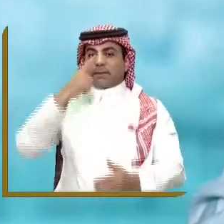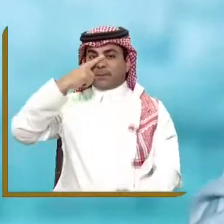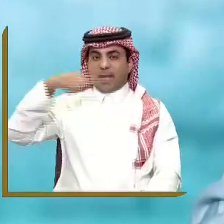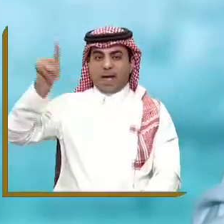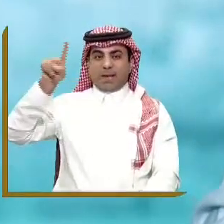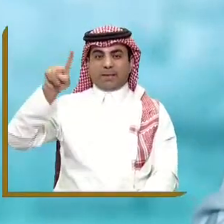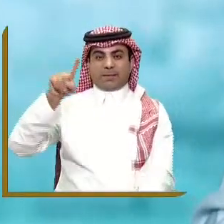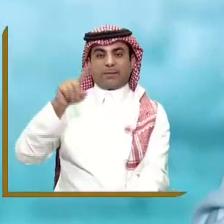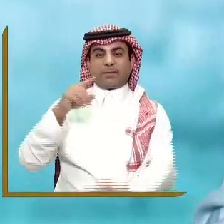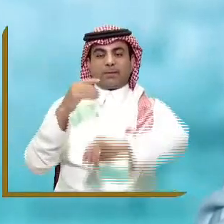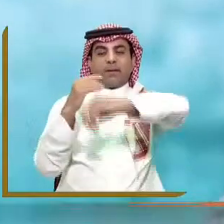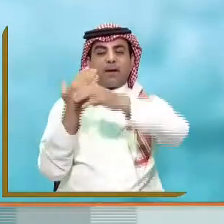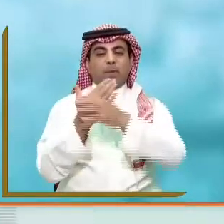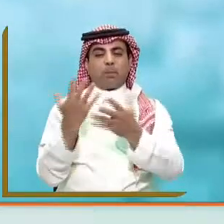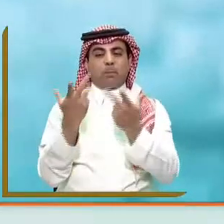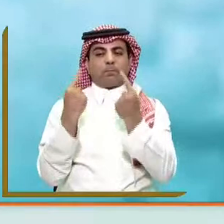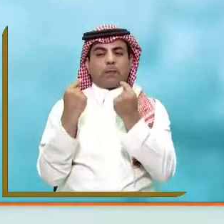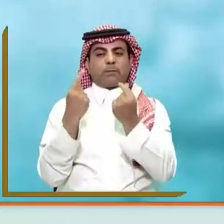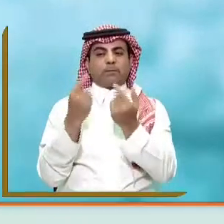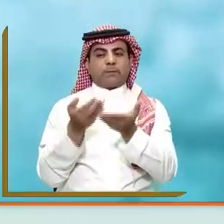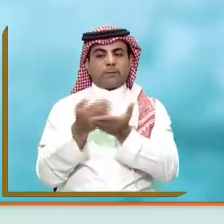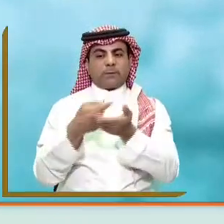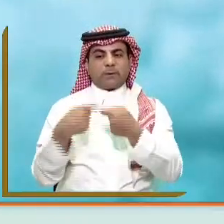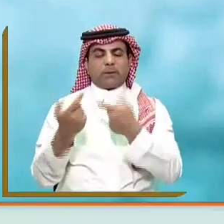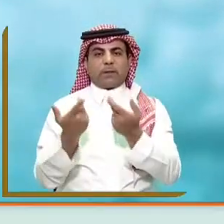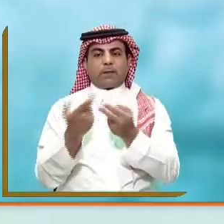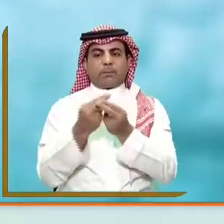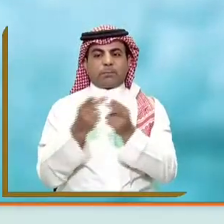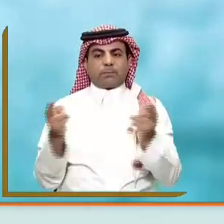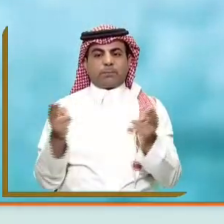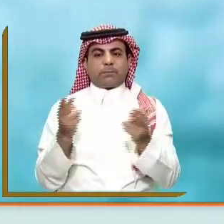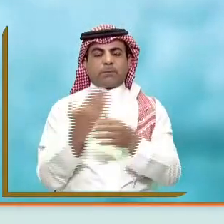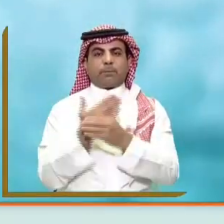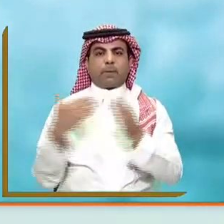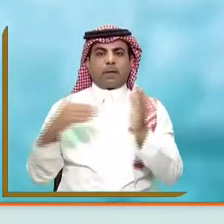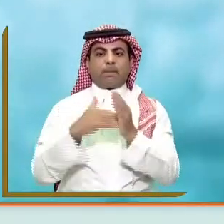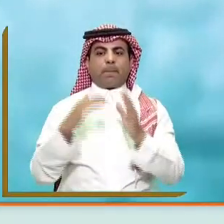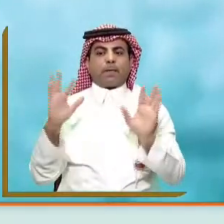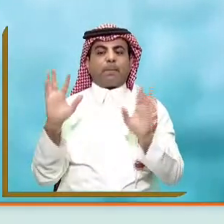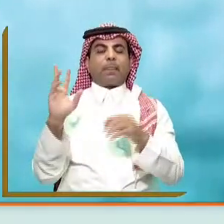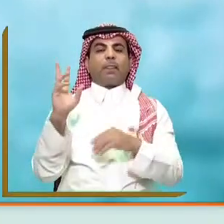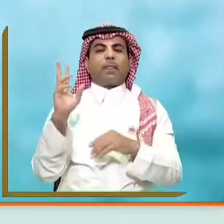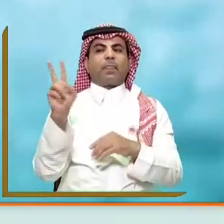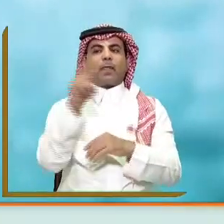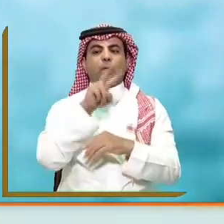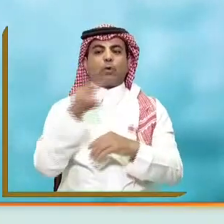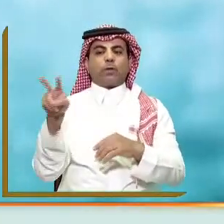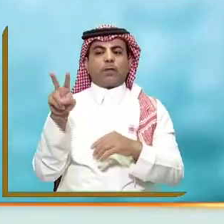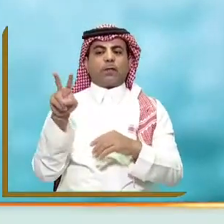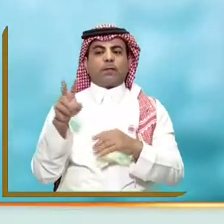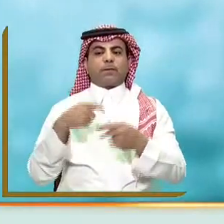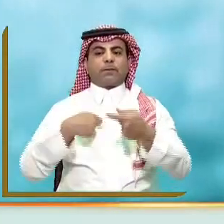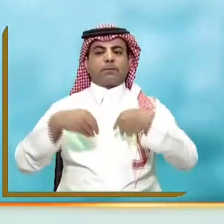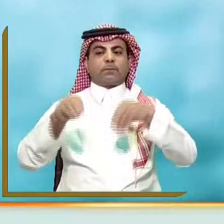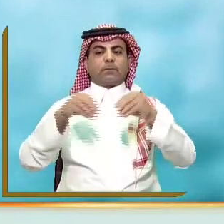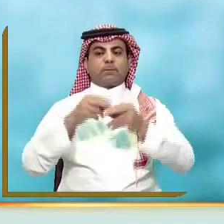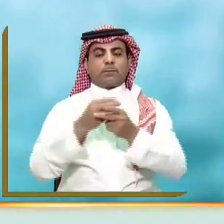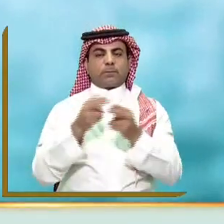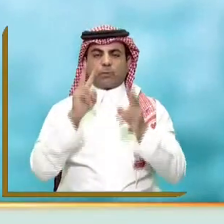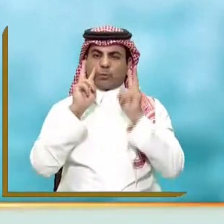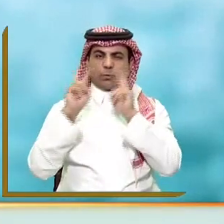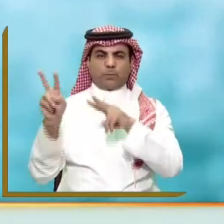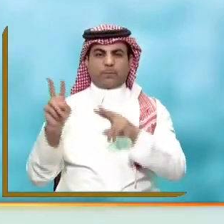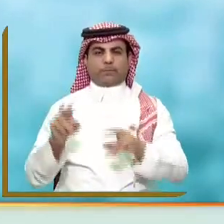تتمتع تايلاند بالعديد من المقومات والعوامل الحيوية الاقتصادية التي مكنتها من الوصول إلى المرتبة 22 عالميا في